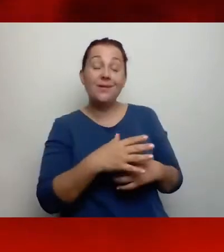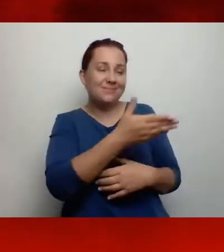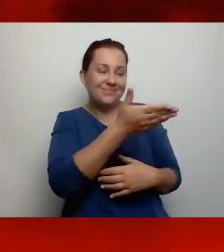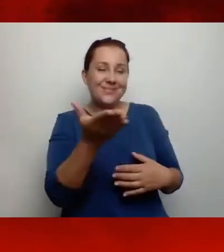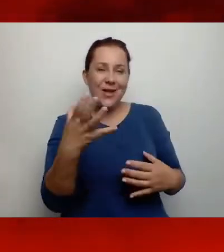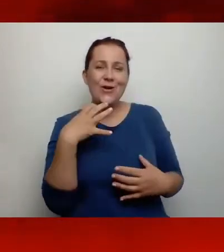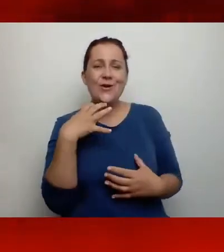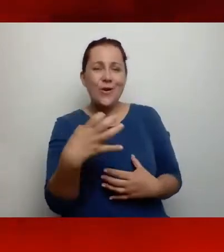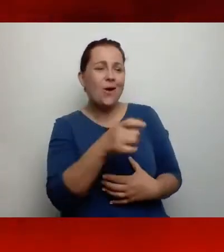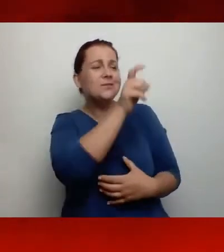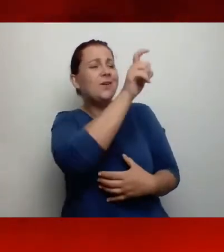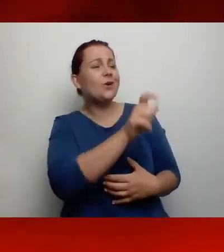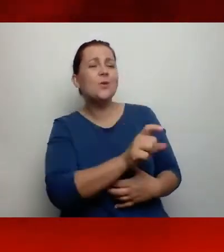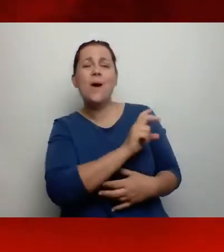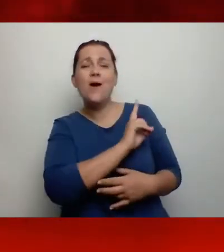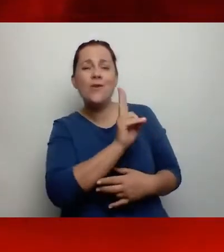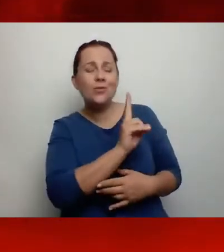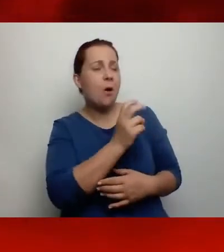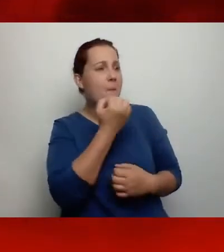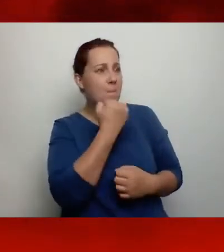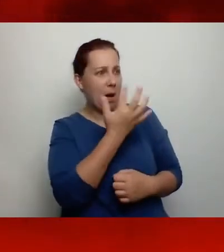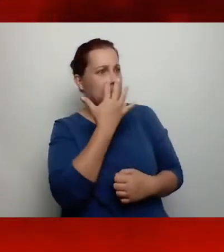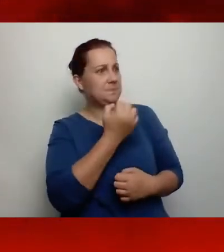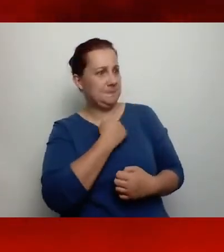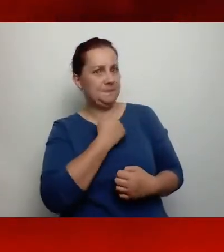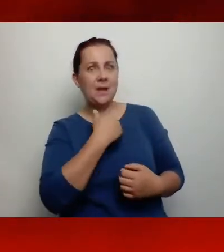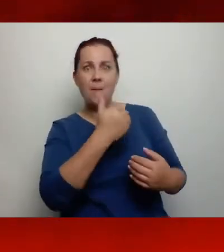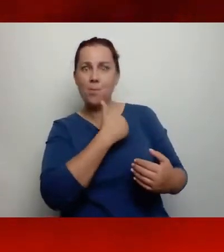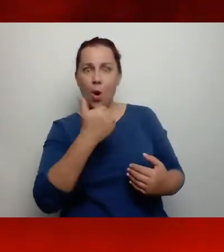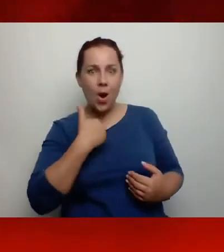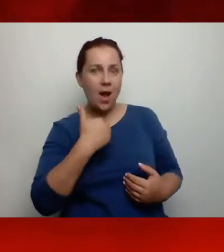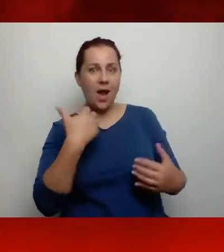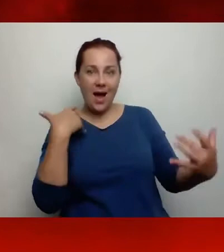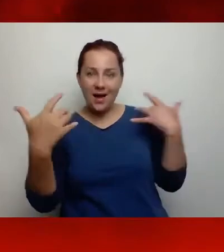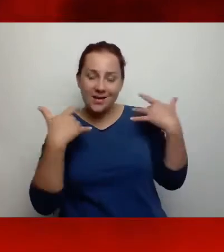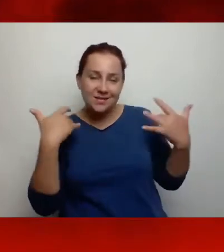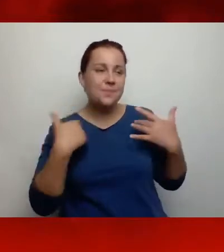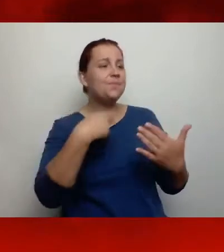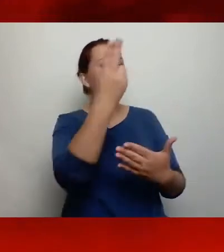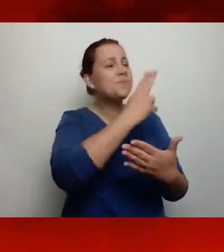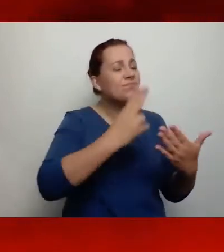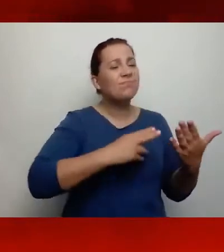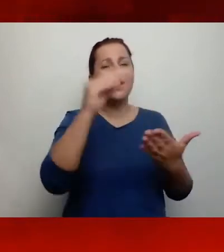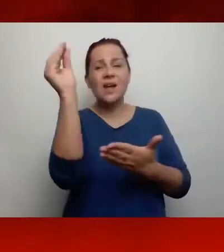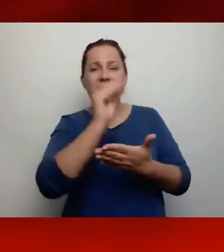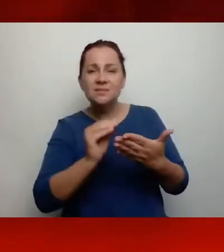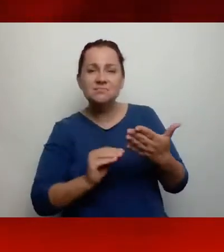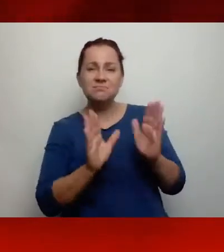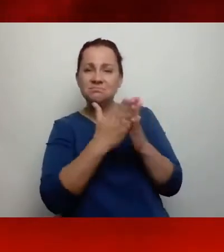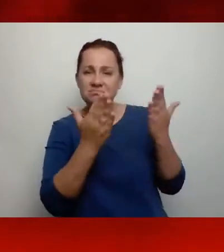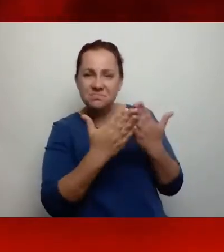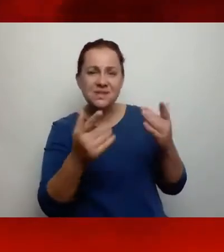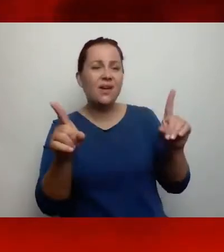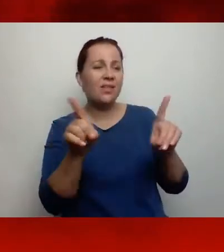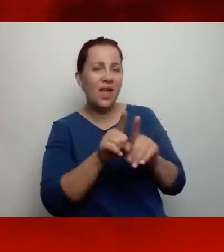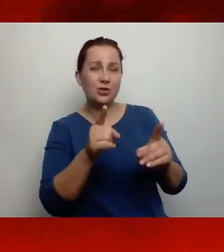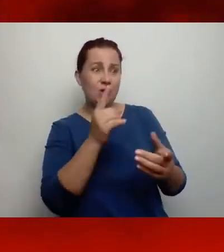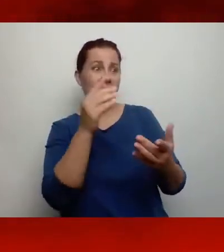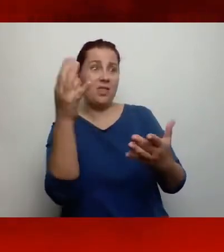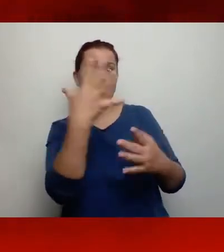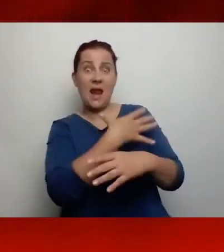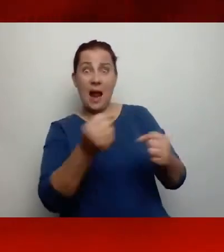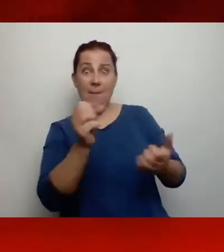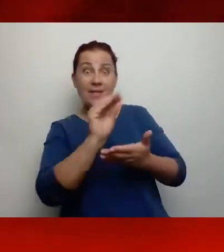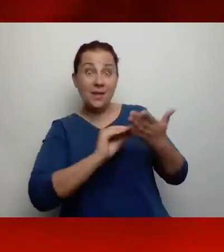naszych gości o jednego z najbardziej wyrazistych polskich artystów, malarza, literata, dramaturga, do którego odwoływał się Jacek